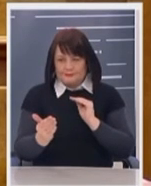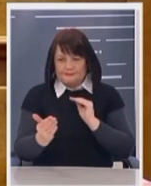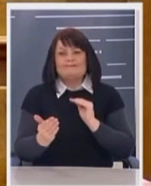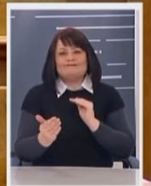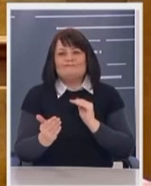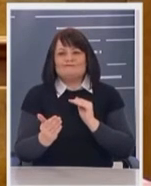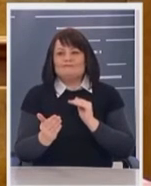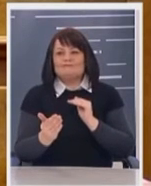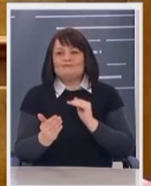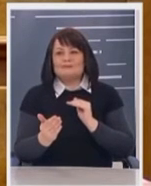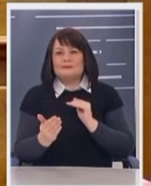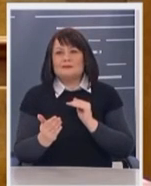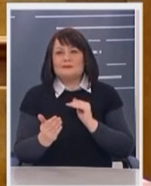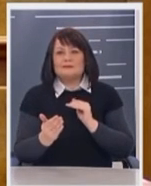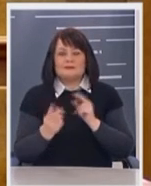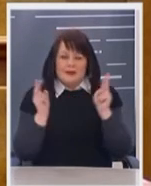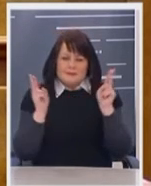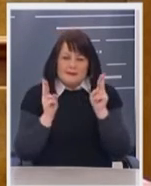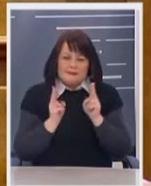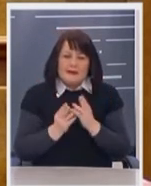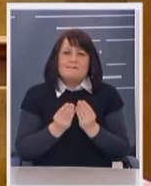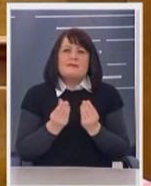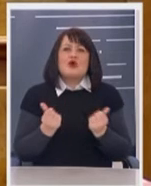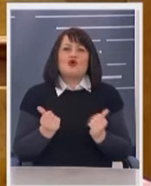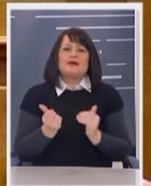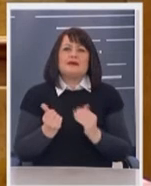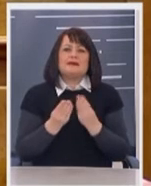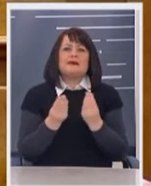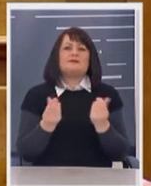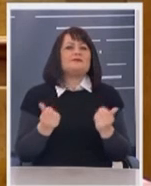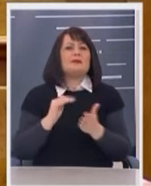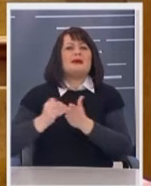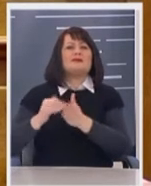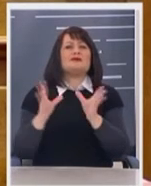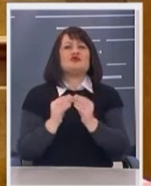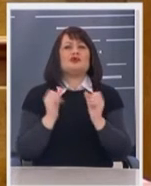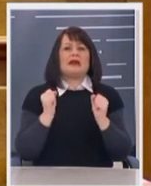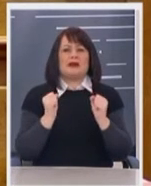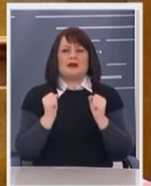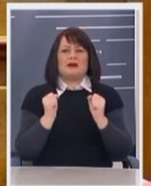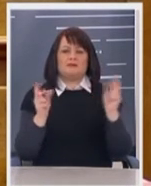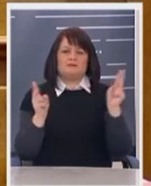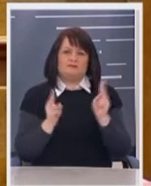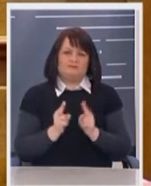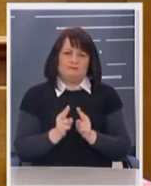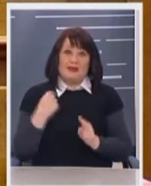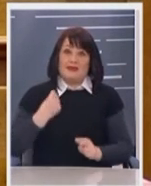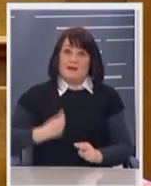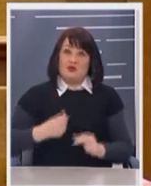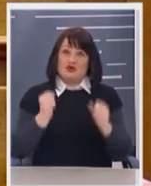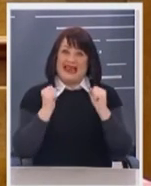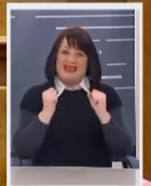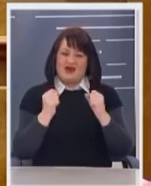τρομακτική συρρήκνωση της ποιότητας και του επίπεδου των υπηρεσιών, ιδιαίτερα στον χώρο της δημόσιας